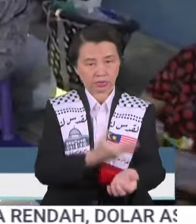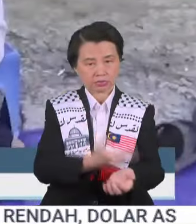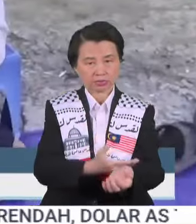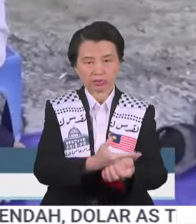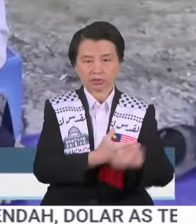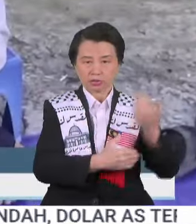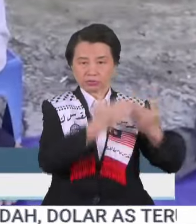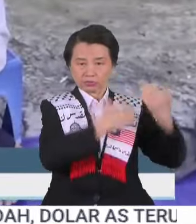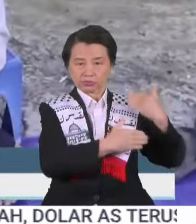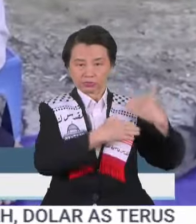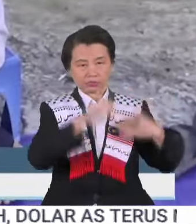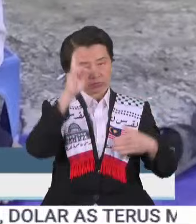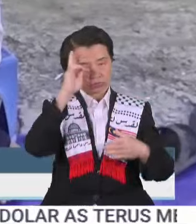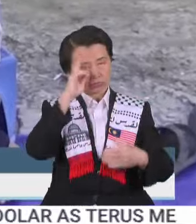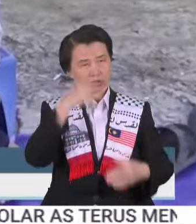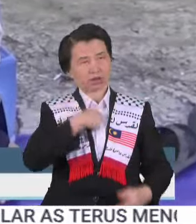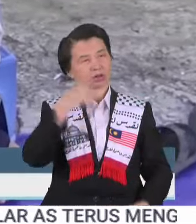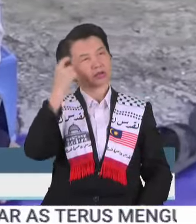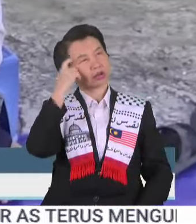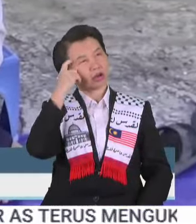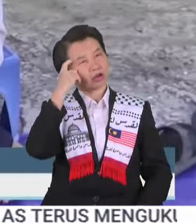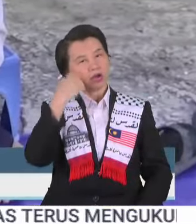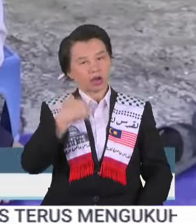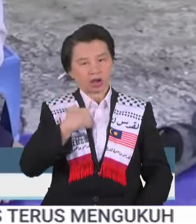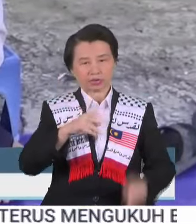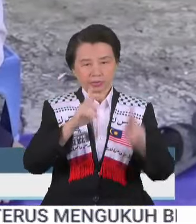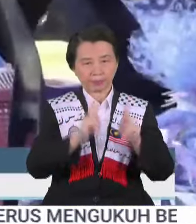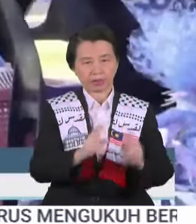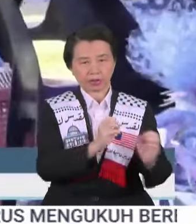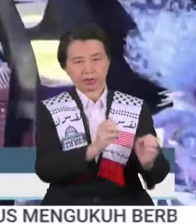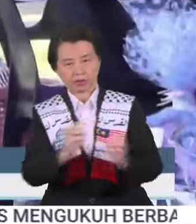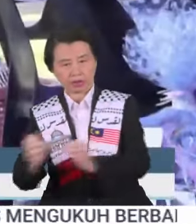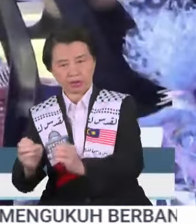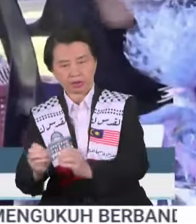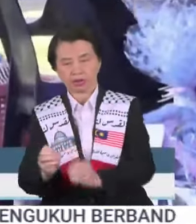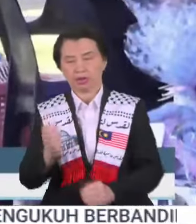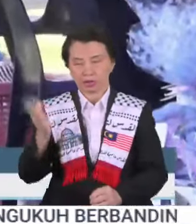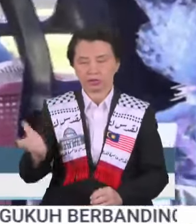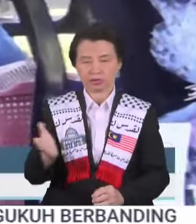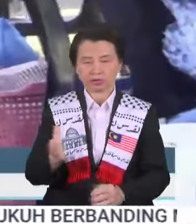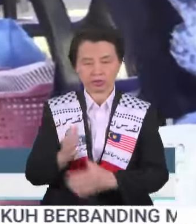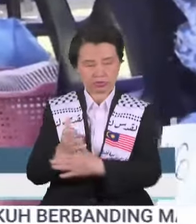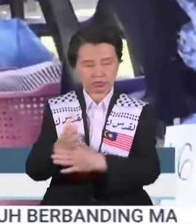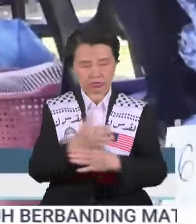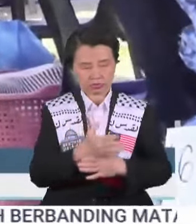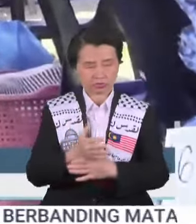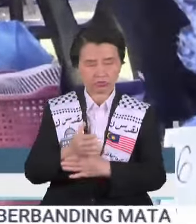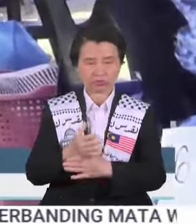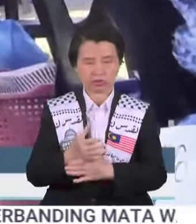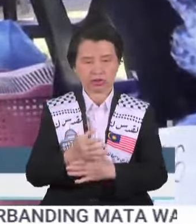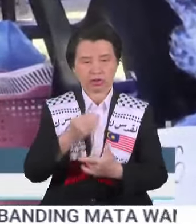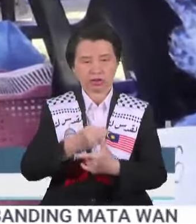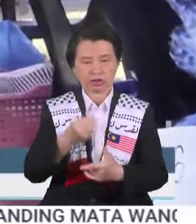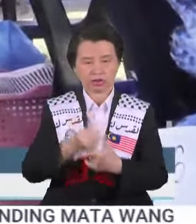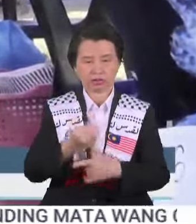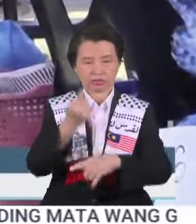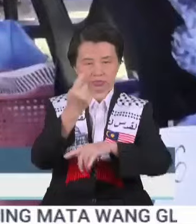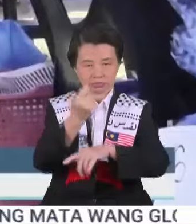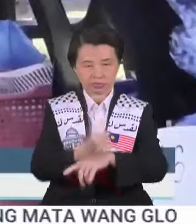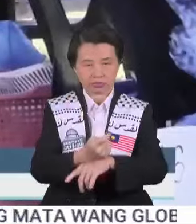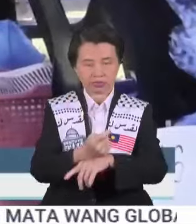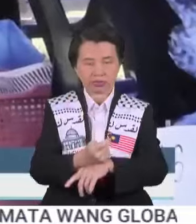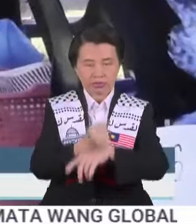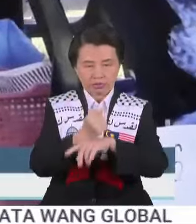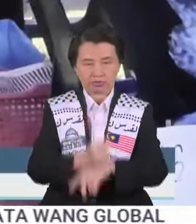yang seperti yang saya tahu ada pihak yang menganjurkan ini, mereka kongsi perkara ini ataupun tradisi ini sudah